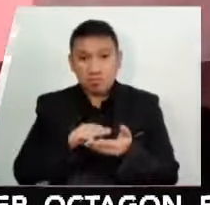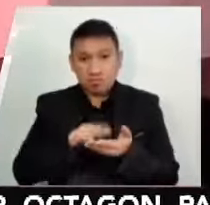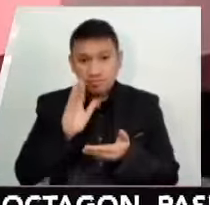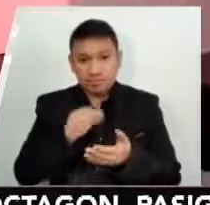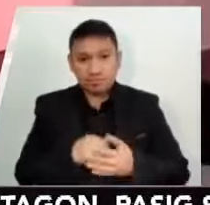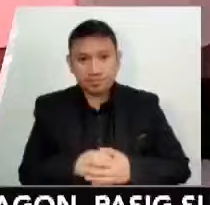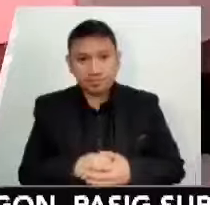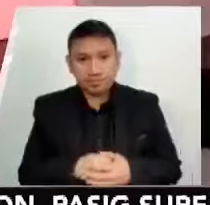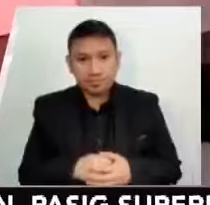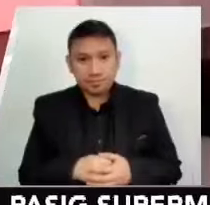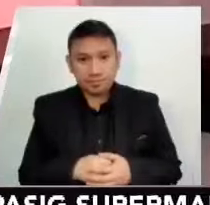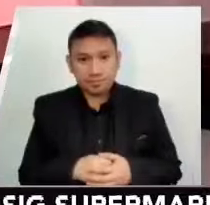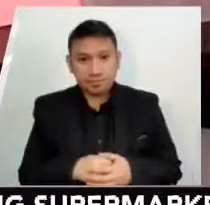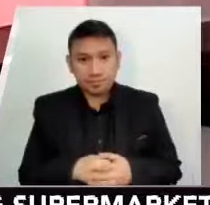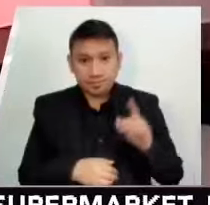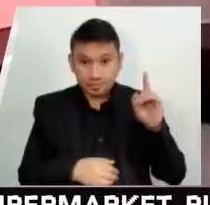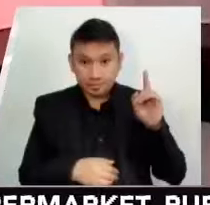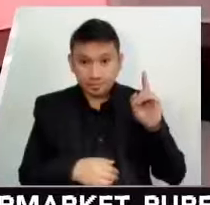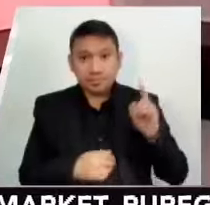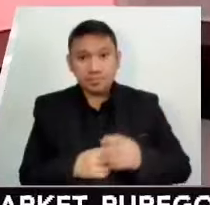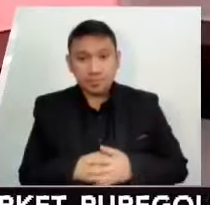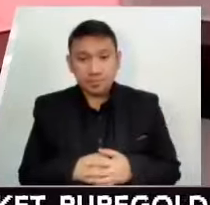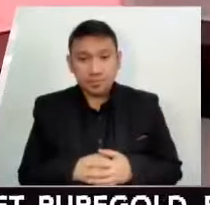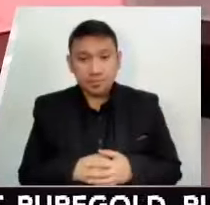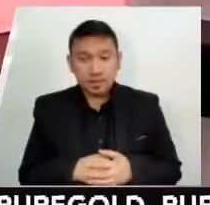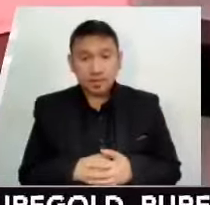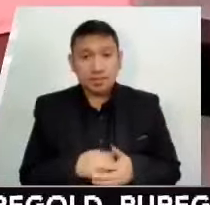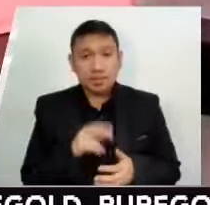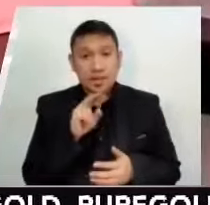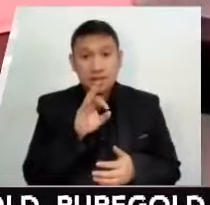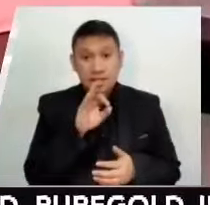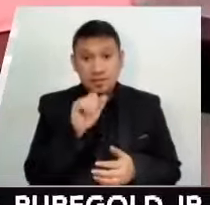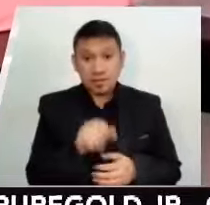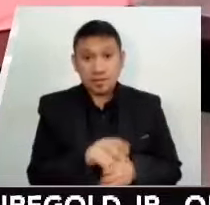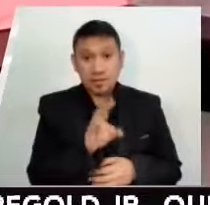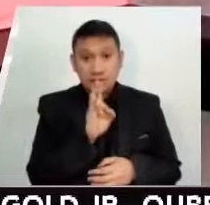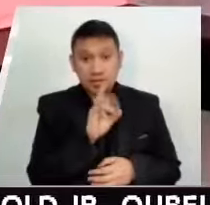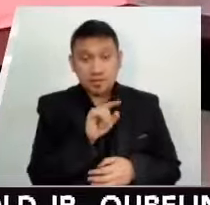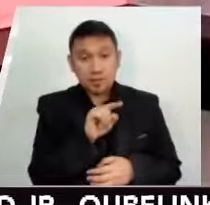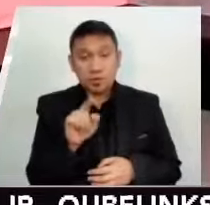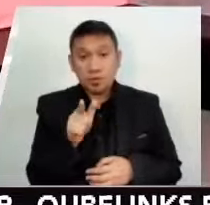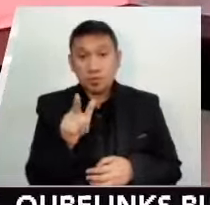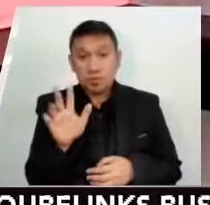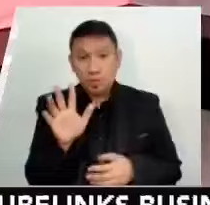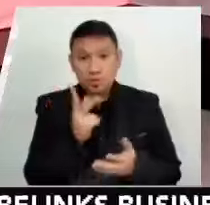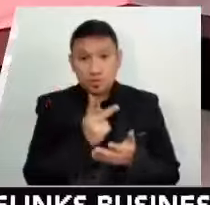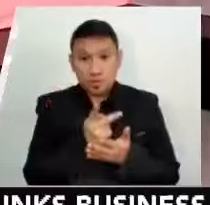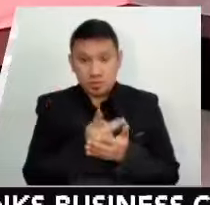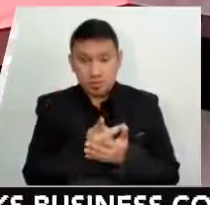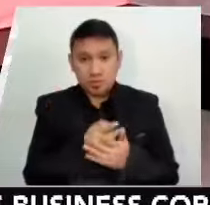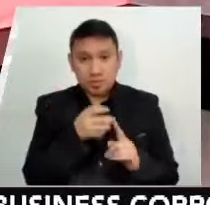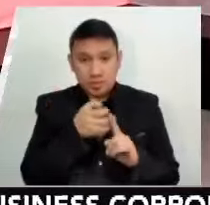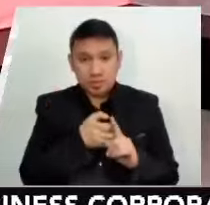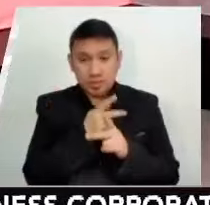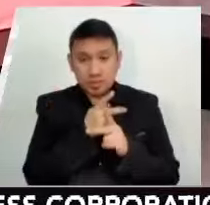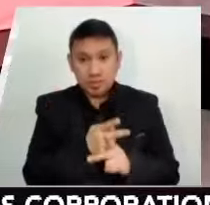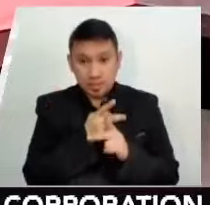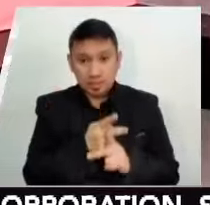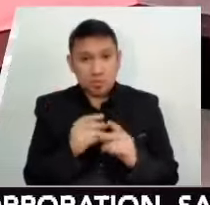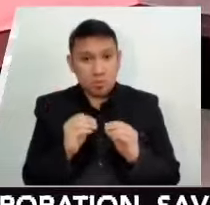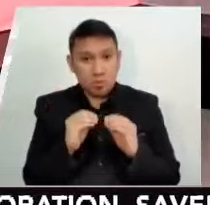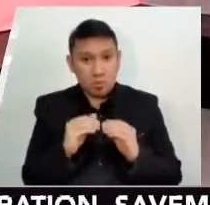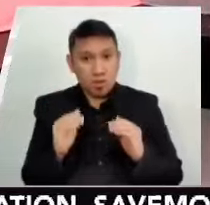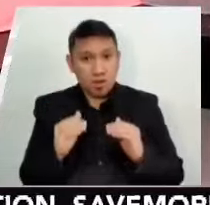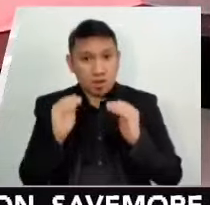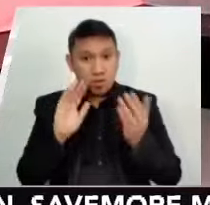Para sa fresh na palay, bibilhin niya ng NFA sa halagang 17 hanggang 23 pesos kada kilo. Mas mataas kaysa sa dating presyo